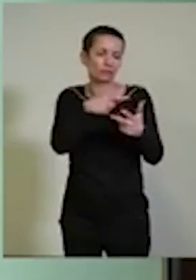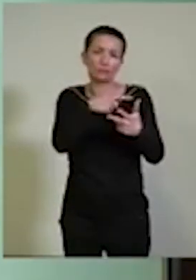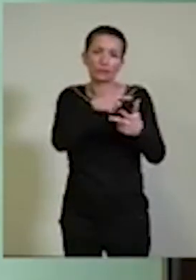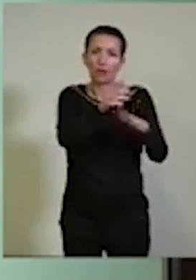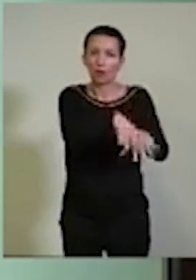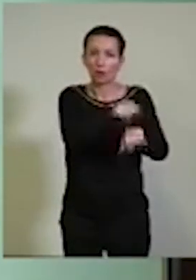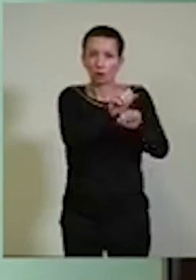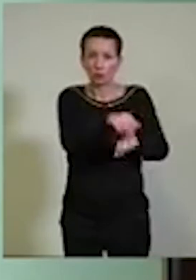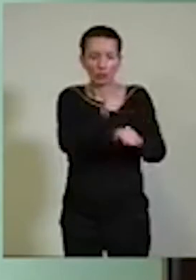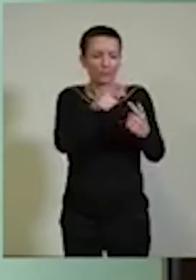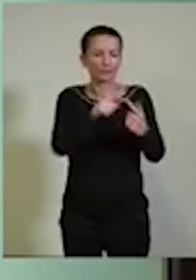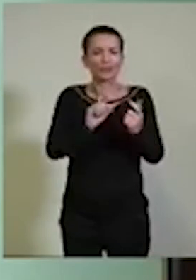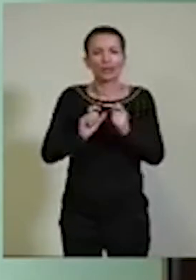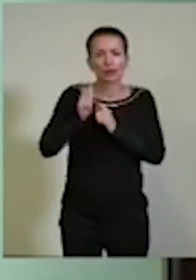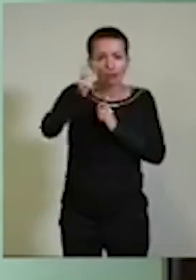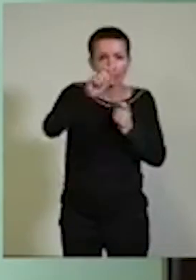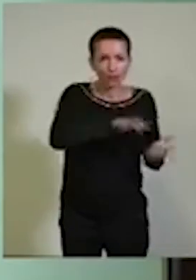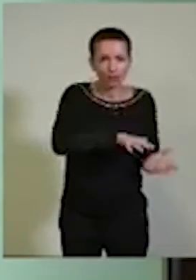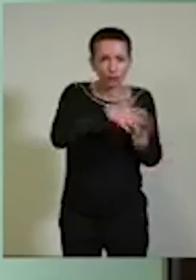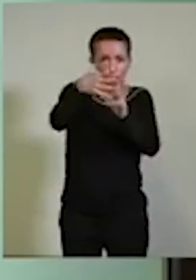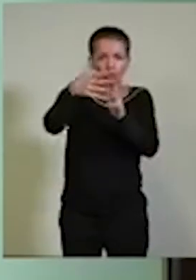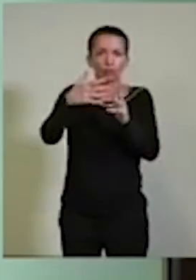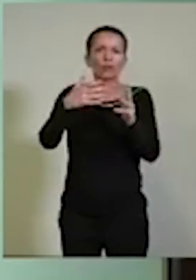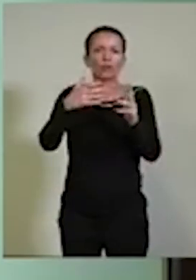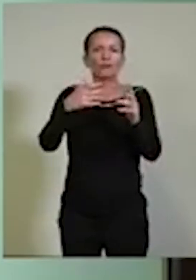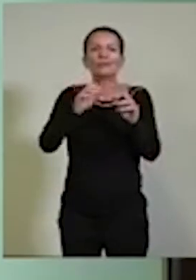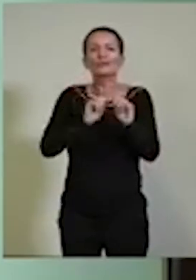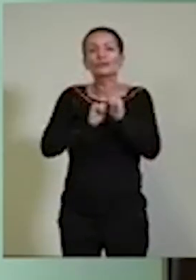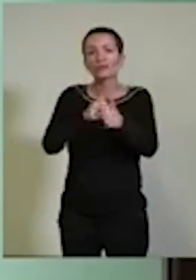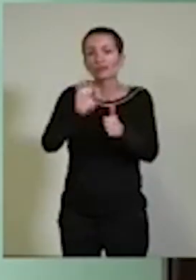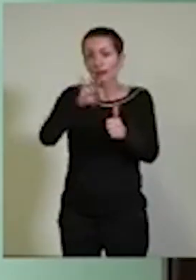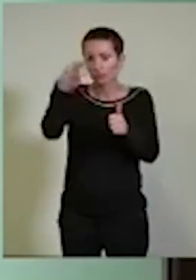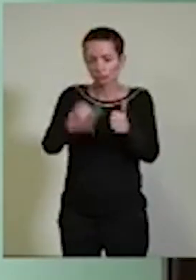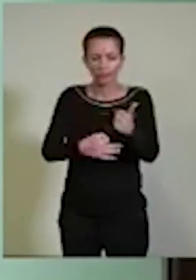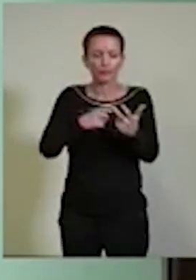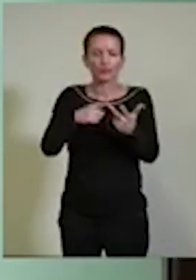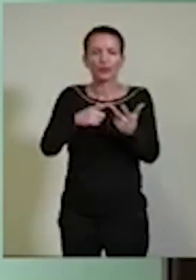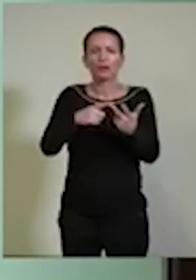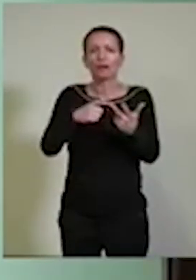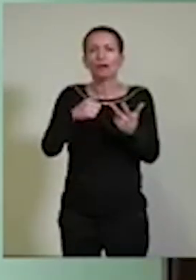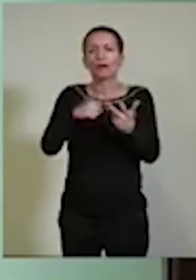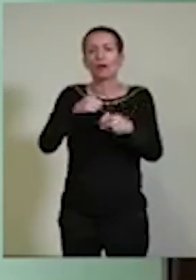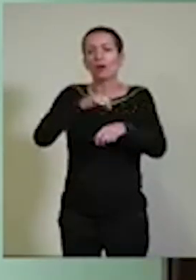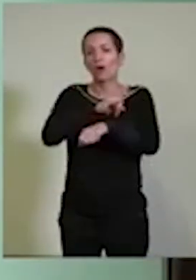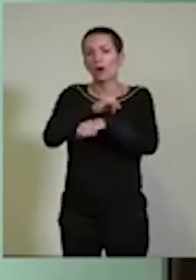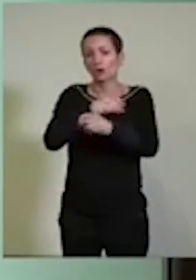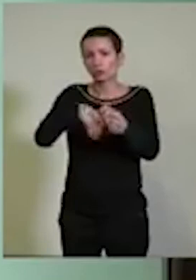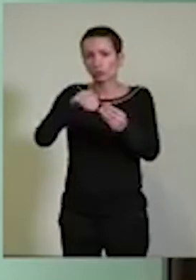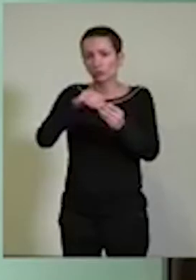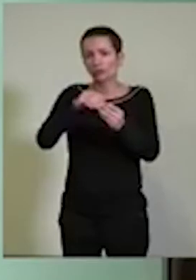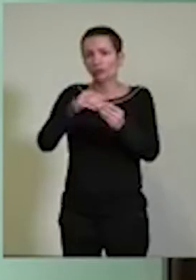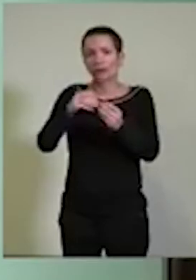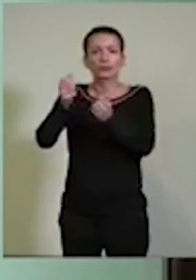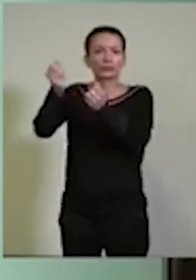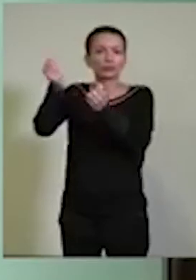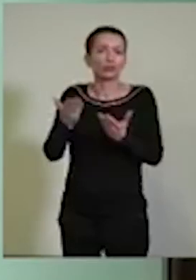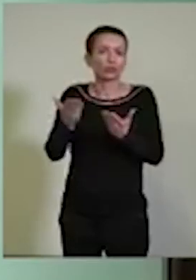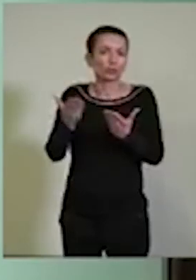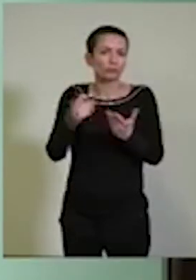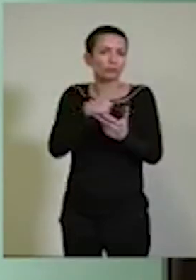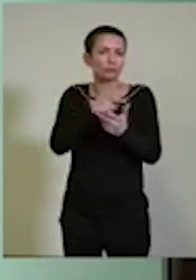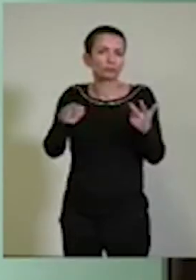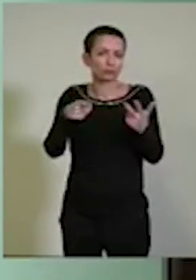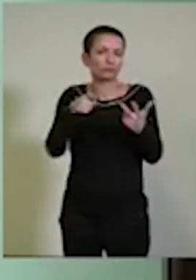sont l'évolution de carrière, avec les ratios notamment, et les RIFSEP, heures supplémentaires et suggestions. Donc une